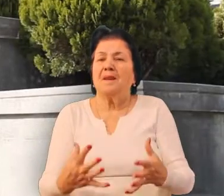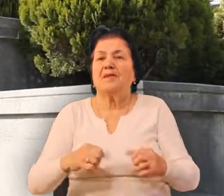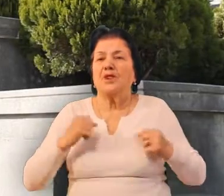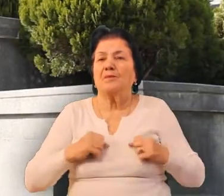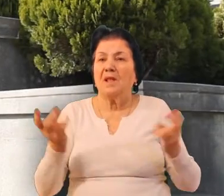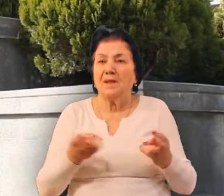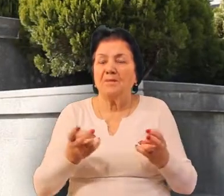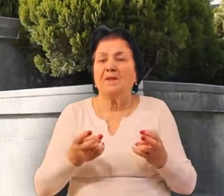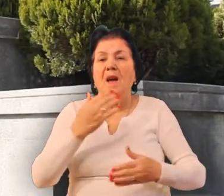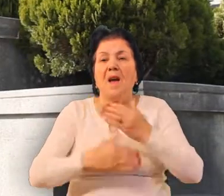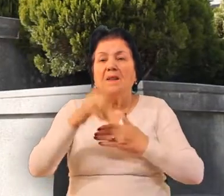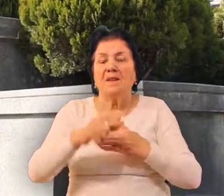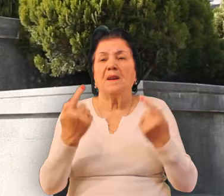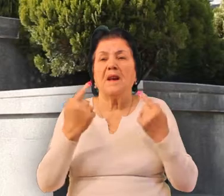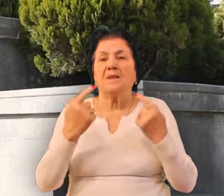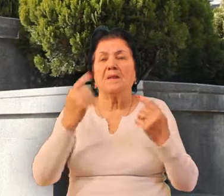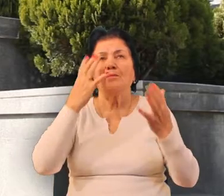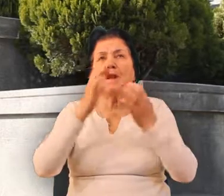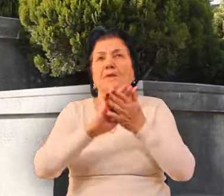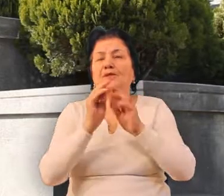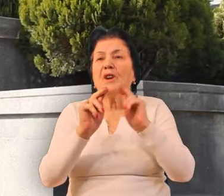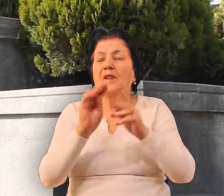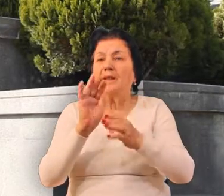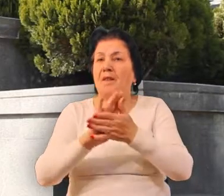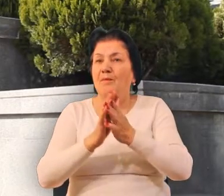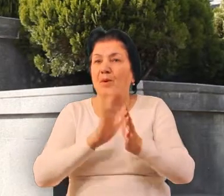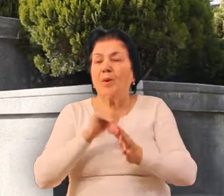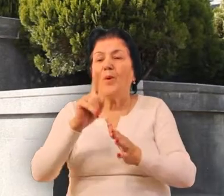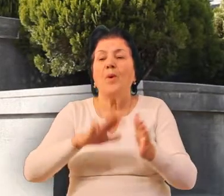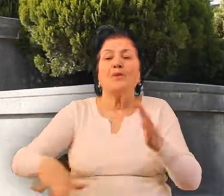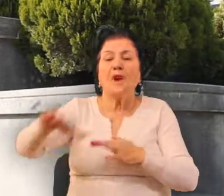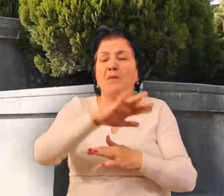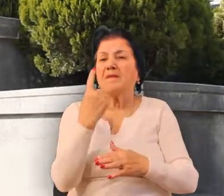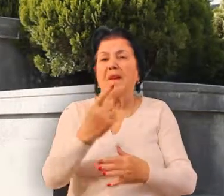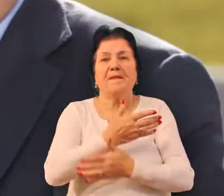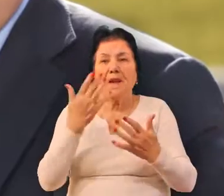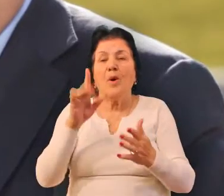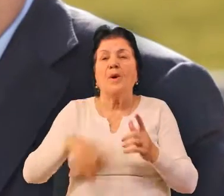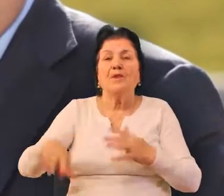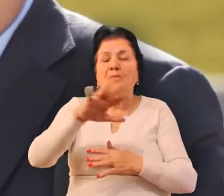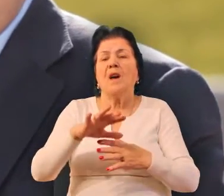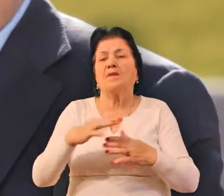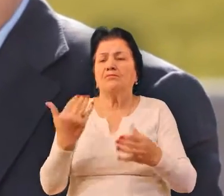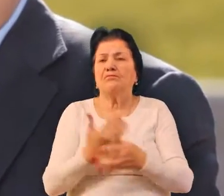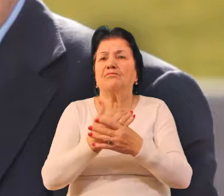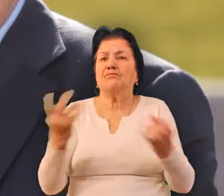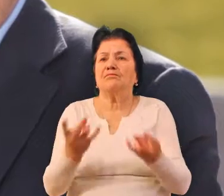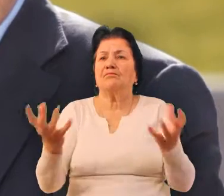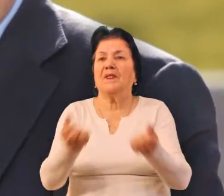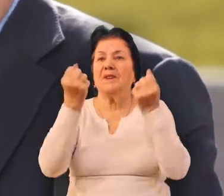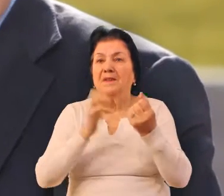Sadəcə çalışmaq lazımdır ki, əlil insan əsas mənəvi cəhətdən təmin olunsun ki, o cəmiyyətə yük deyil, o